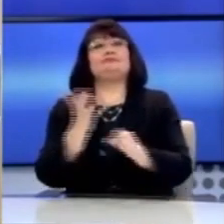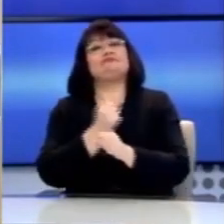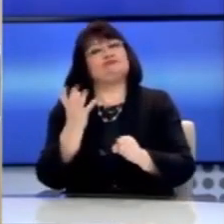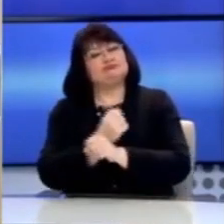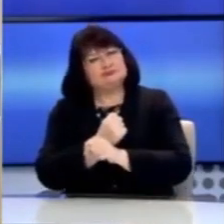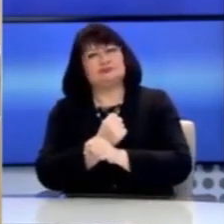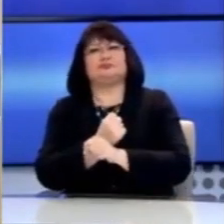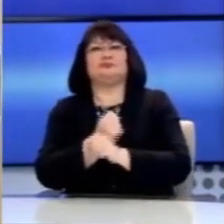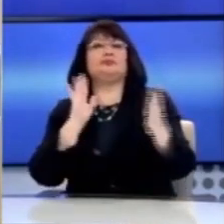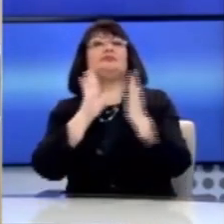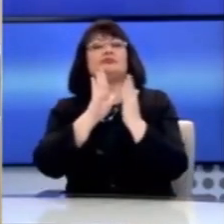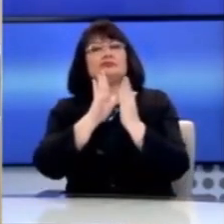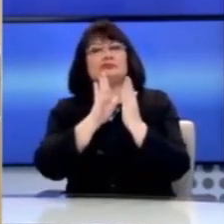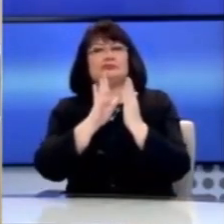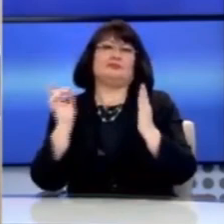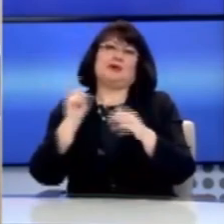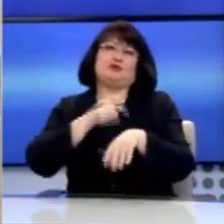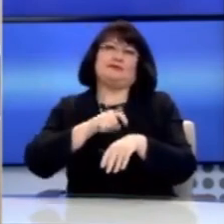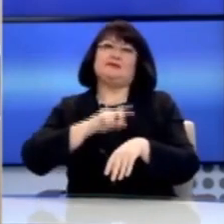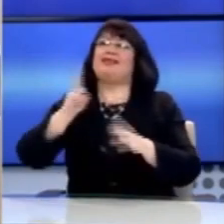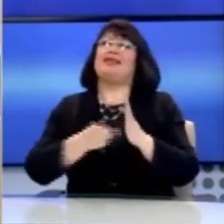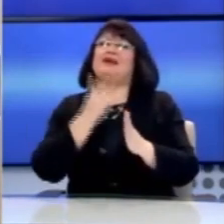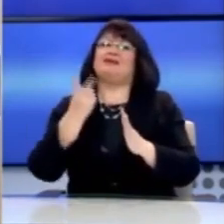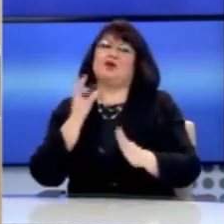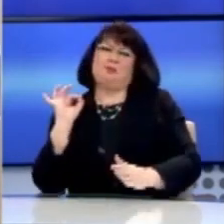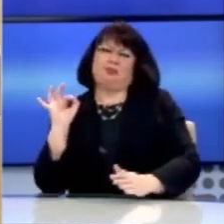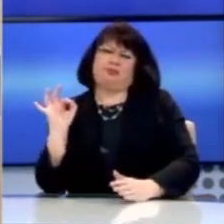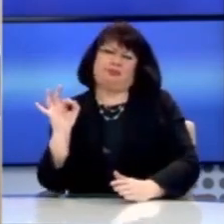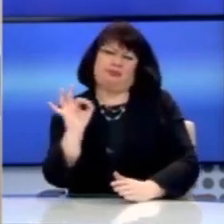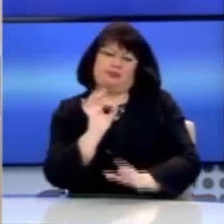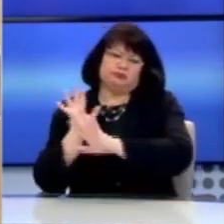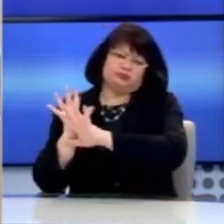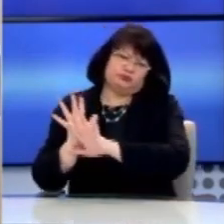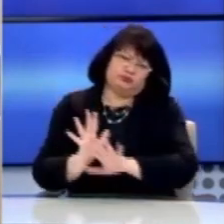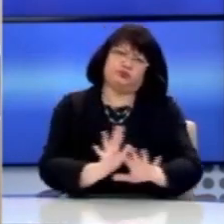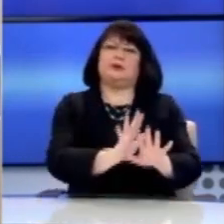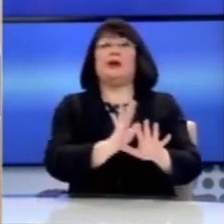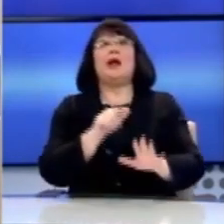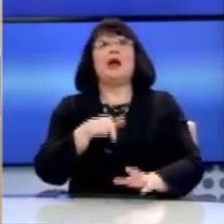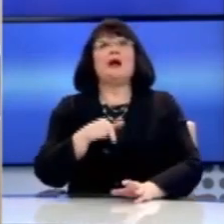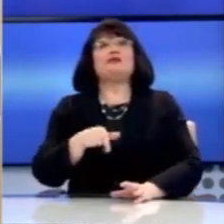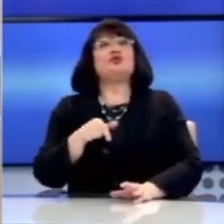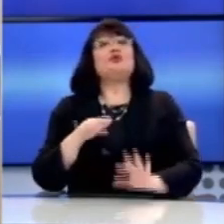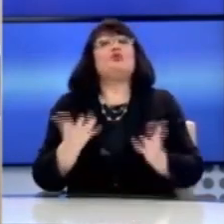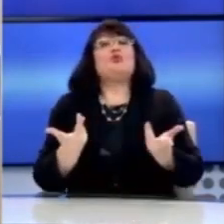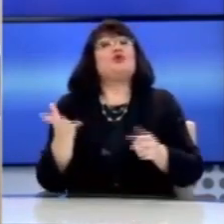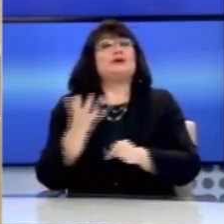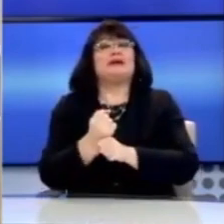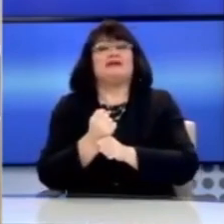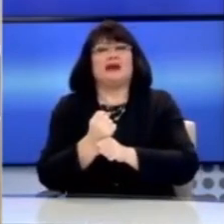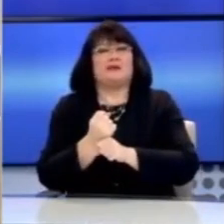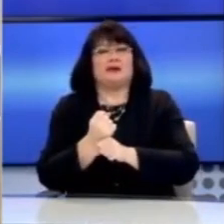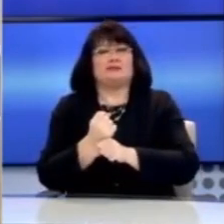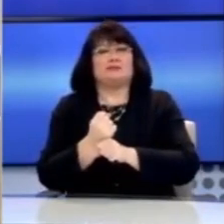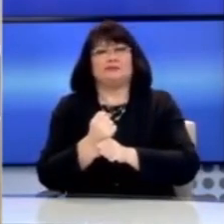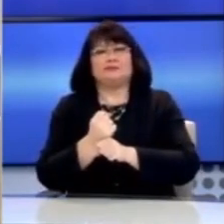επιτυχημένη αντιμετώπιση του δεύτερου κύματος της πανδημίας οφείλεται πρώτα και πάνω απ' όλα